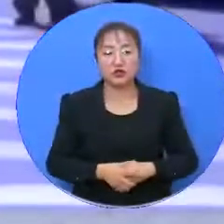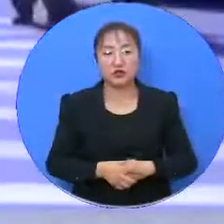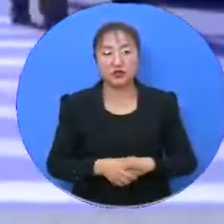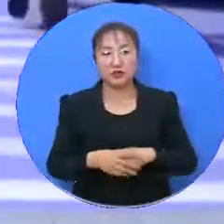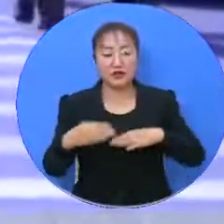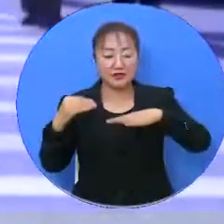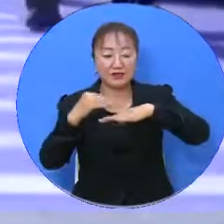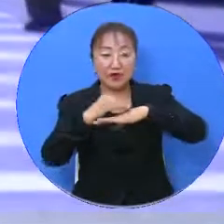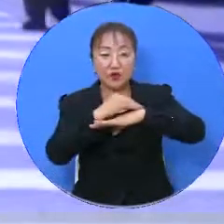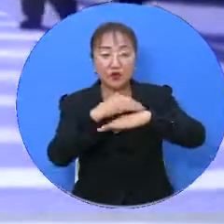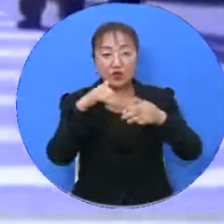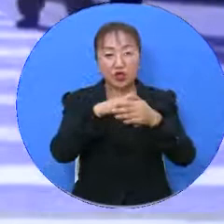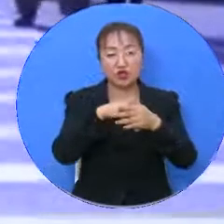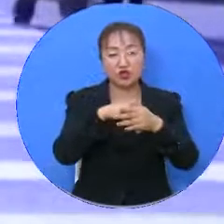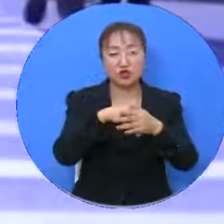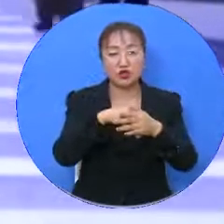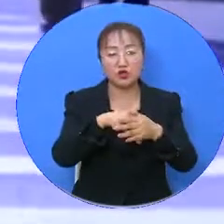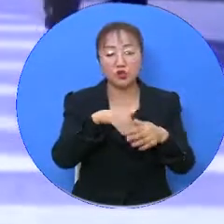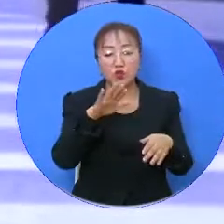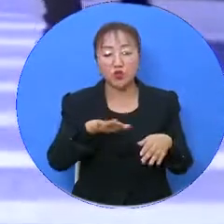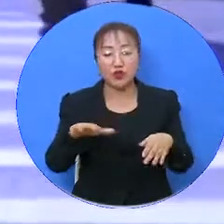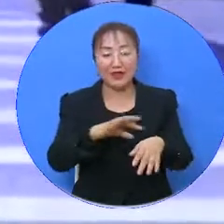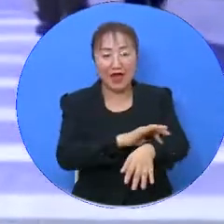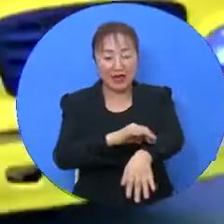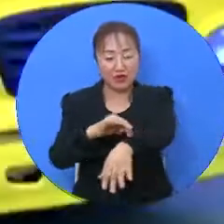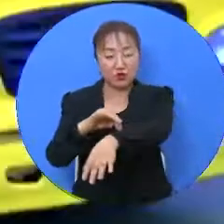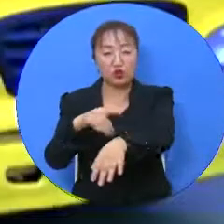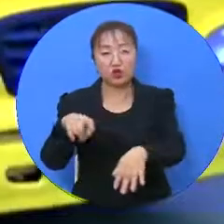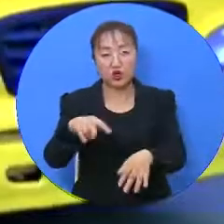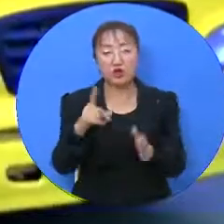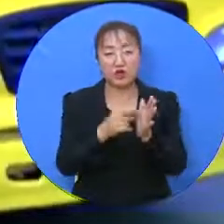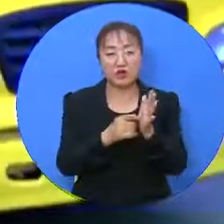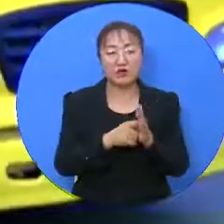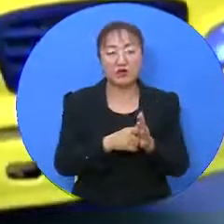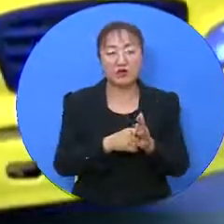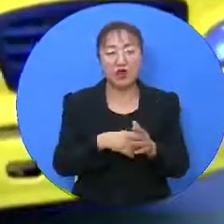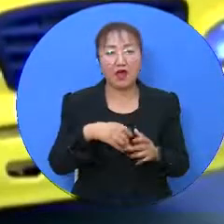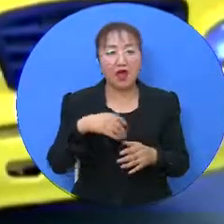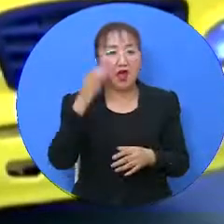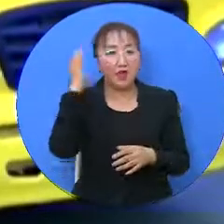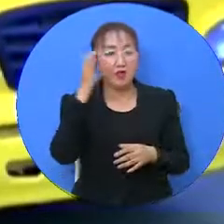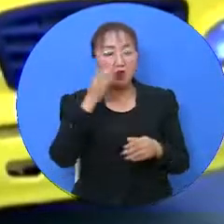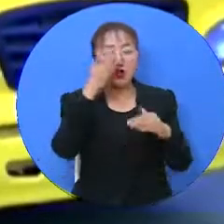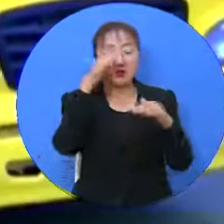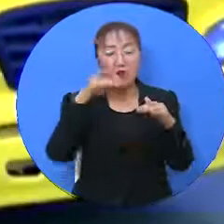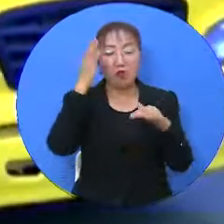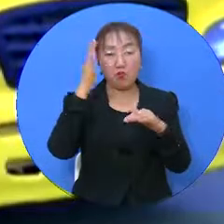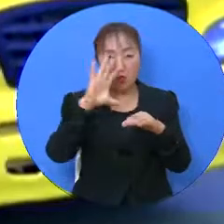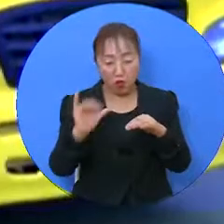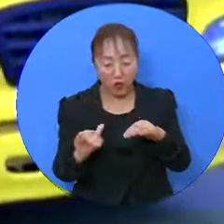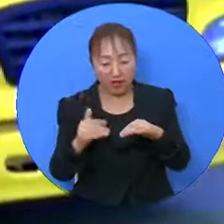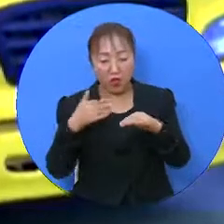Замын хөдөлгөөнд оролцох үед бага насны хүүхдийг гараас нь хөдөлж явах хэрэгтэй. Автобуснаас буугаад автобусны урд дуур гарч